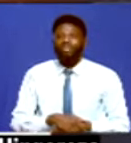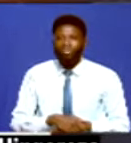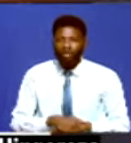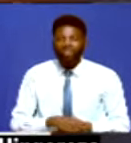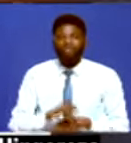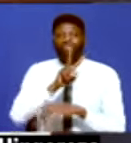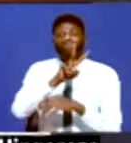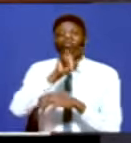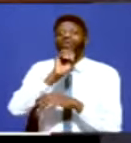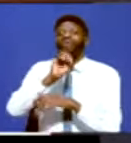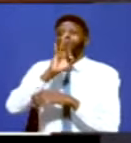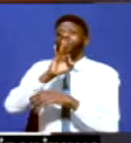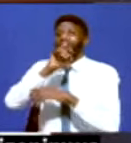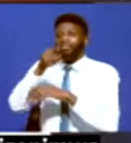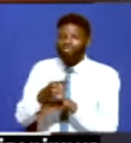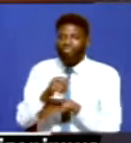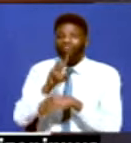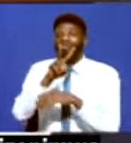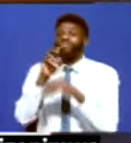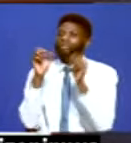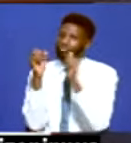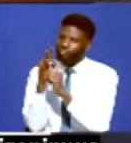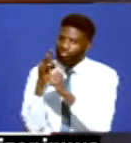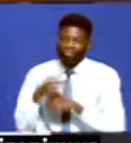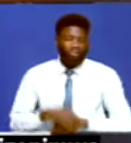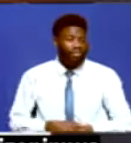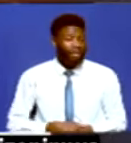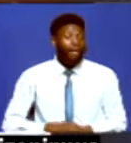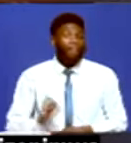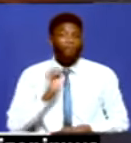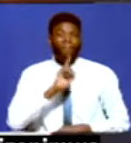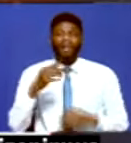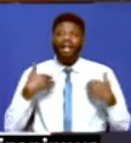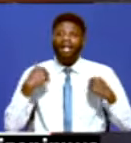1,213. Wizara ya Afya imesema